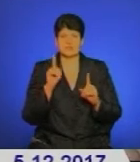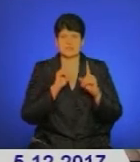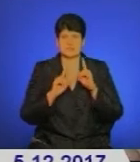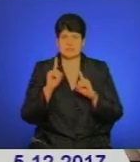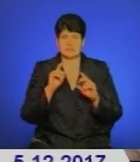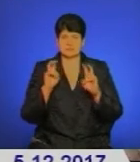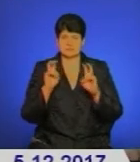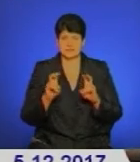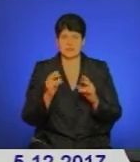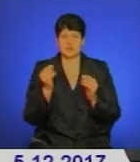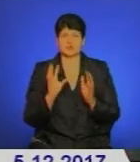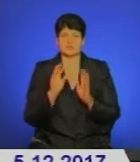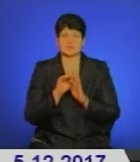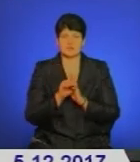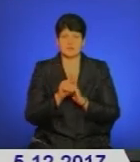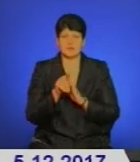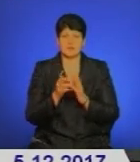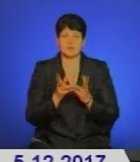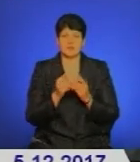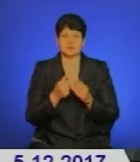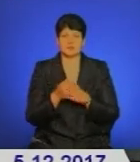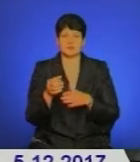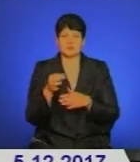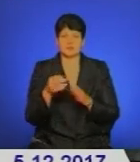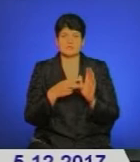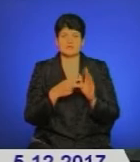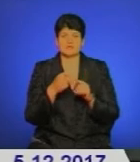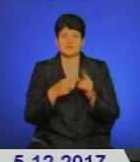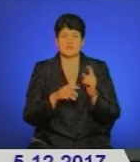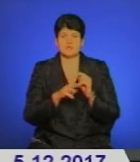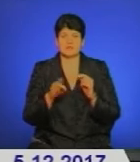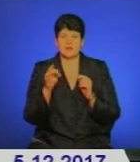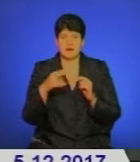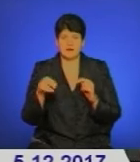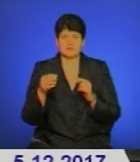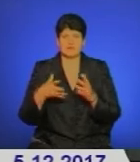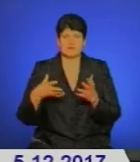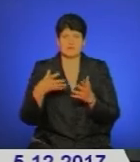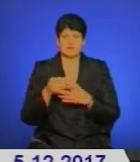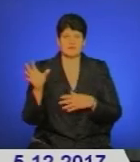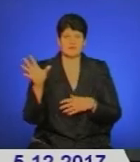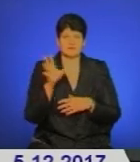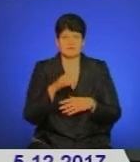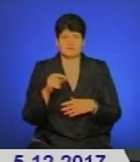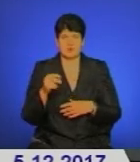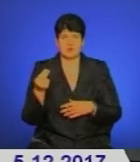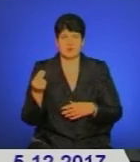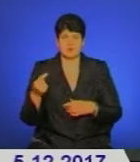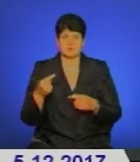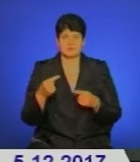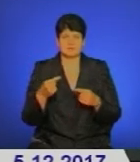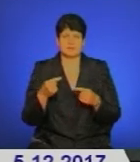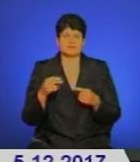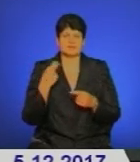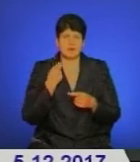ми гроші вкладемо. Їм порахували до копійки, 7,5 мільярда для виплати нам всім грошей, що треба з різницею,